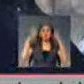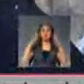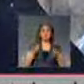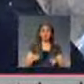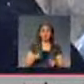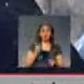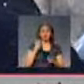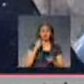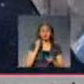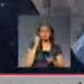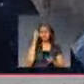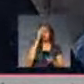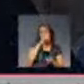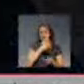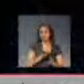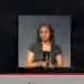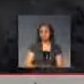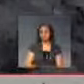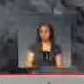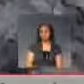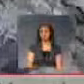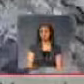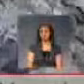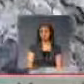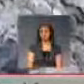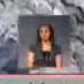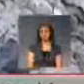مش عشان خاطري.